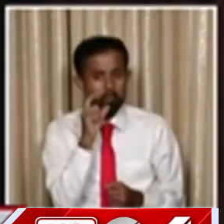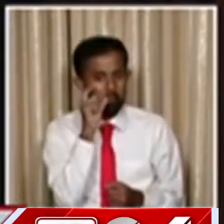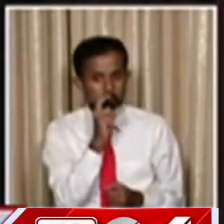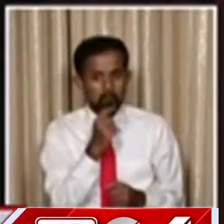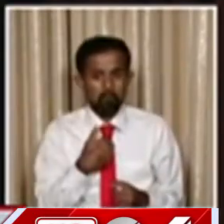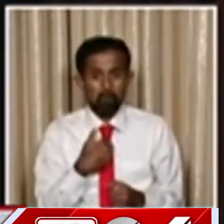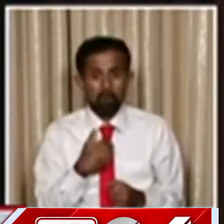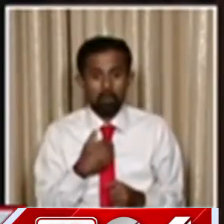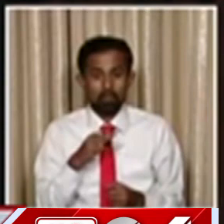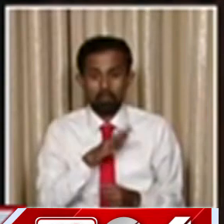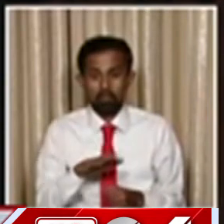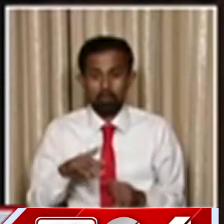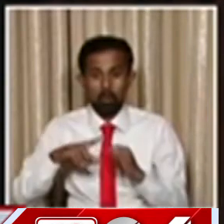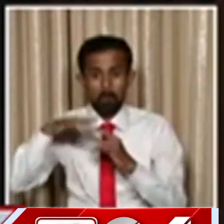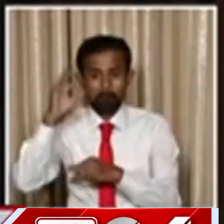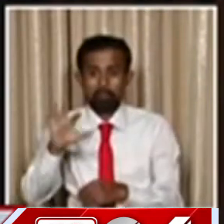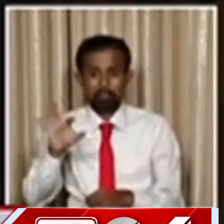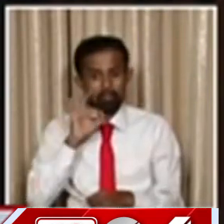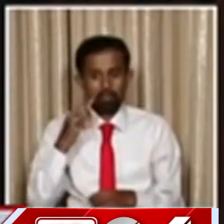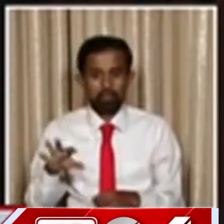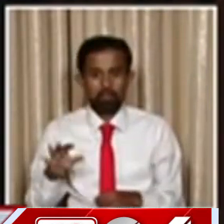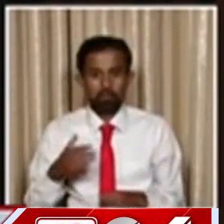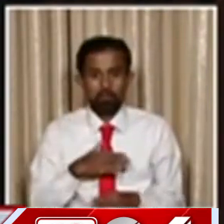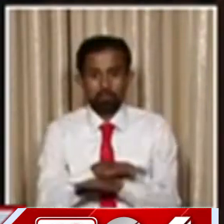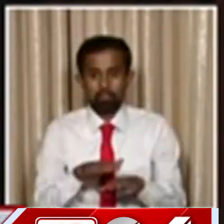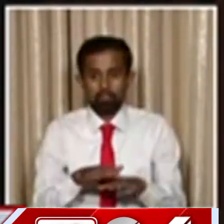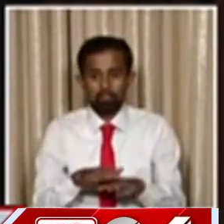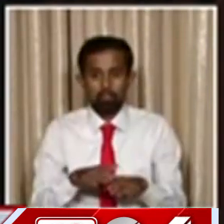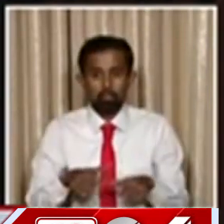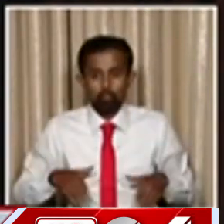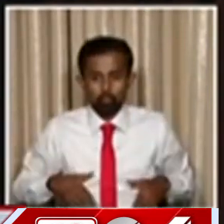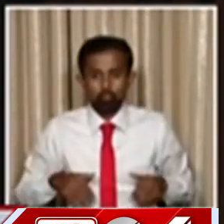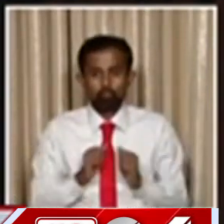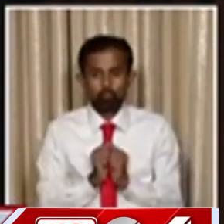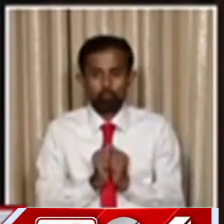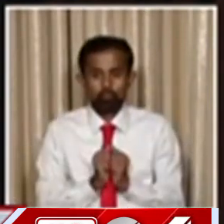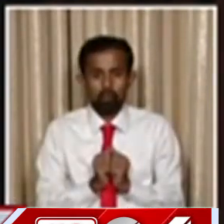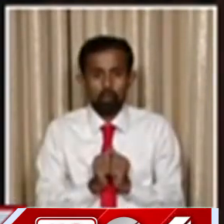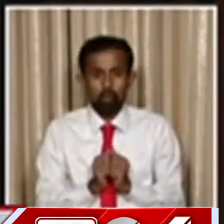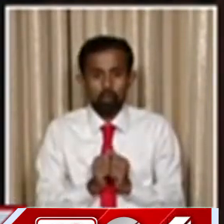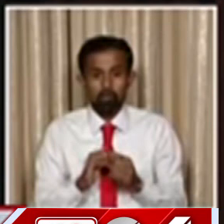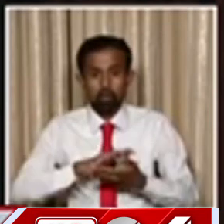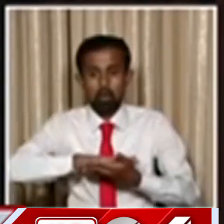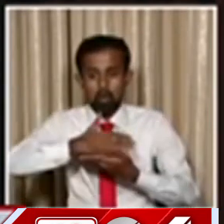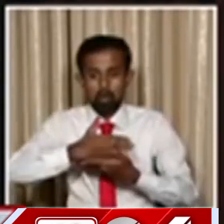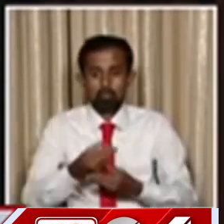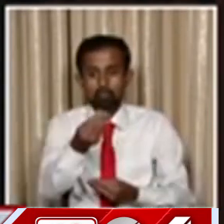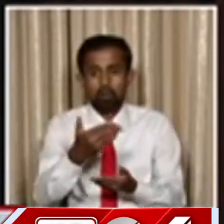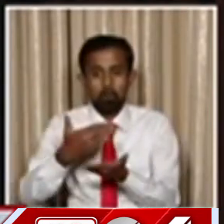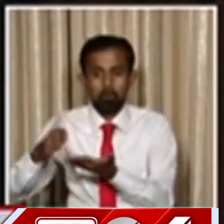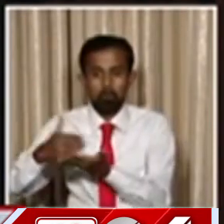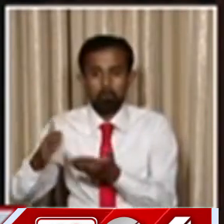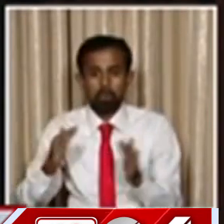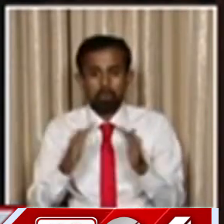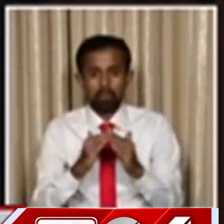මන්ත්‍රීතුමා මගේ දරුවා විශ්වවිද්‍යාලයට යන්න තේරුණා. මම මගේ දරුවට එයා සිකියුරිටි රස්සාවක් කරන්නේ. මම මගේ දරුවට ලැප්ටොප් එකක් කරන් දුන්නා ගෙවන්න.